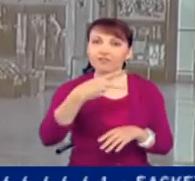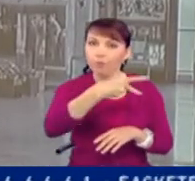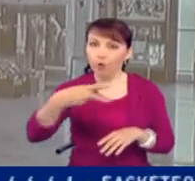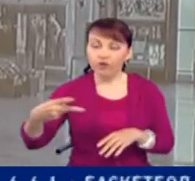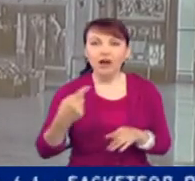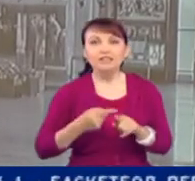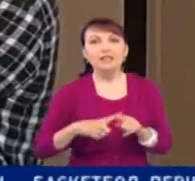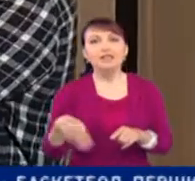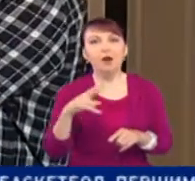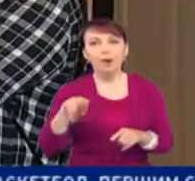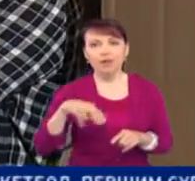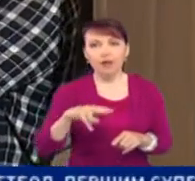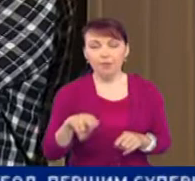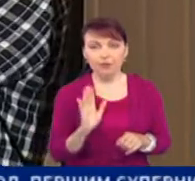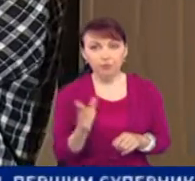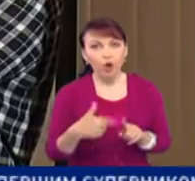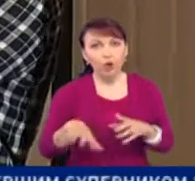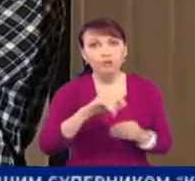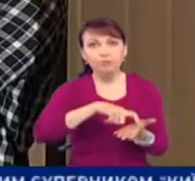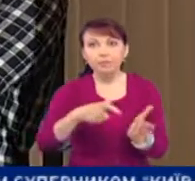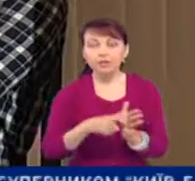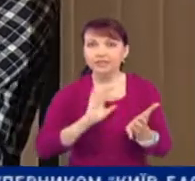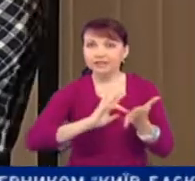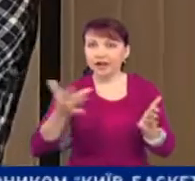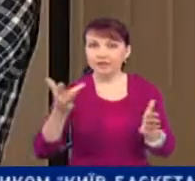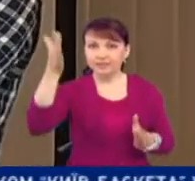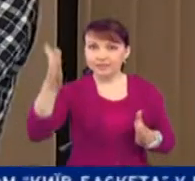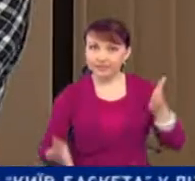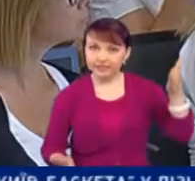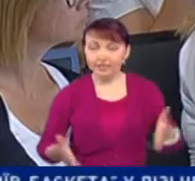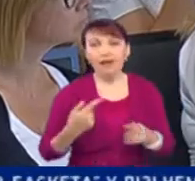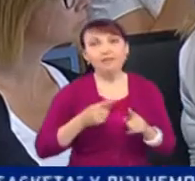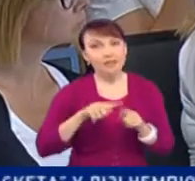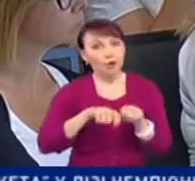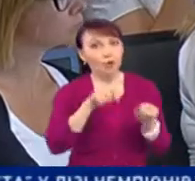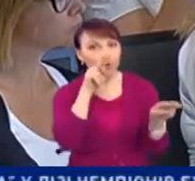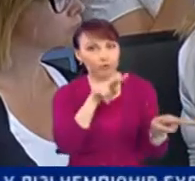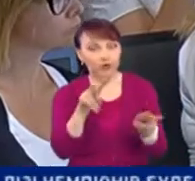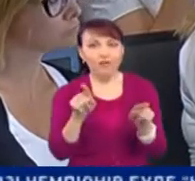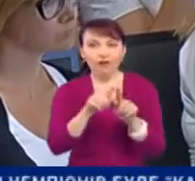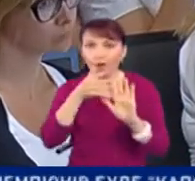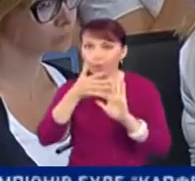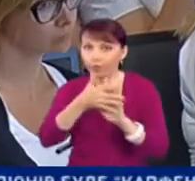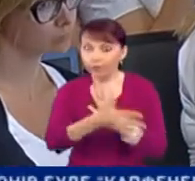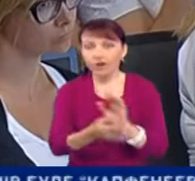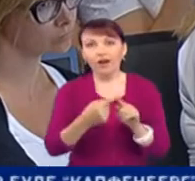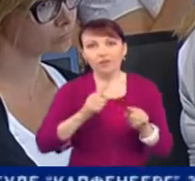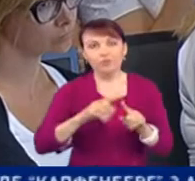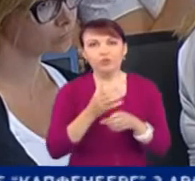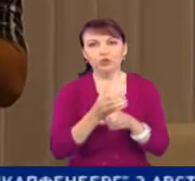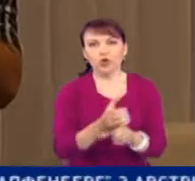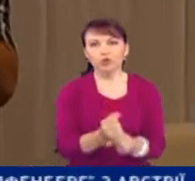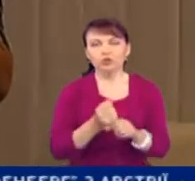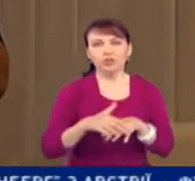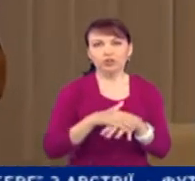належатимуть департаментам. Усі приміщення зі скляними стінами. Це той самий контроль. Така прозорість передбачає скорочення штату.